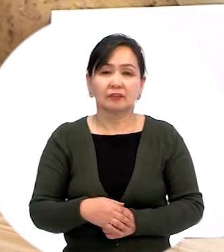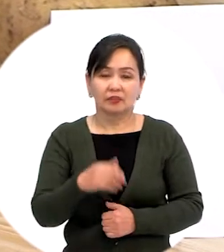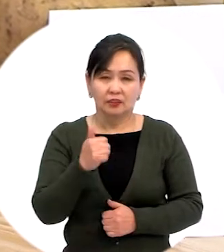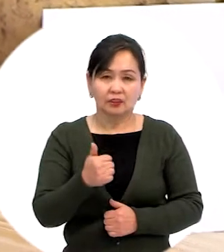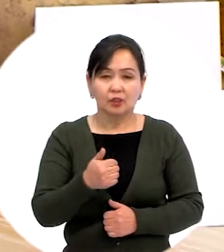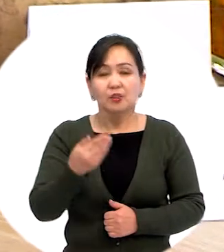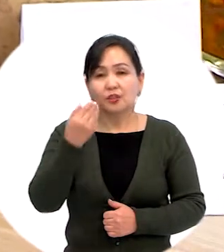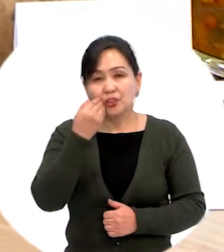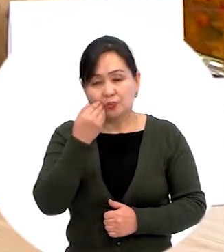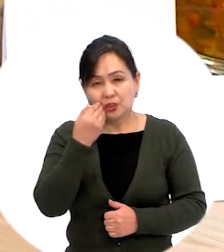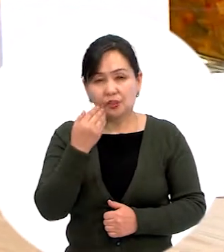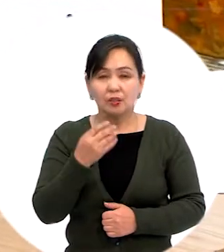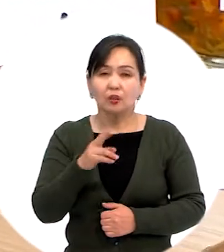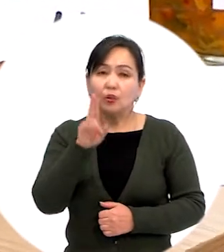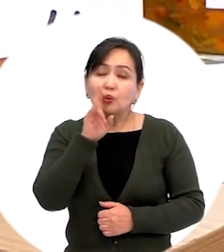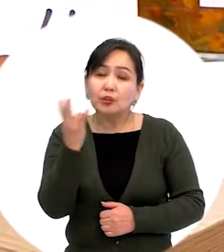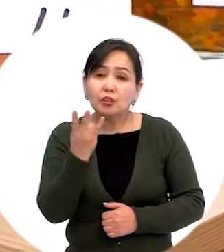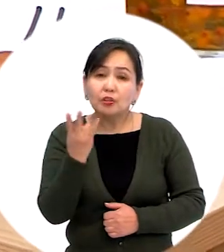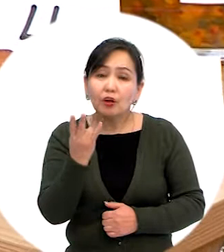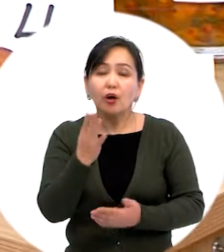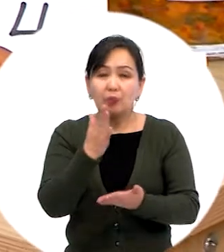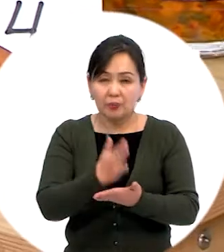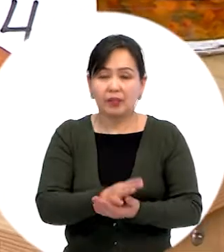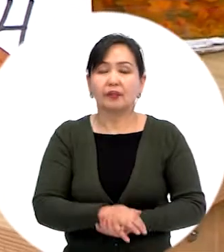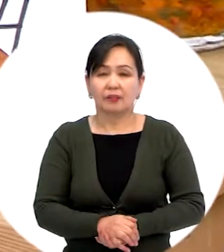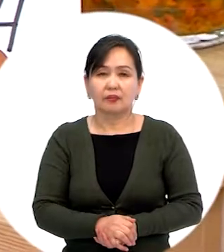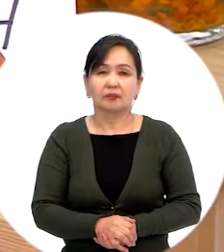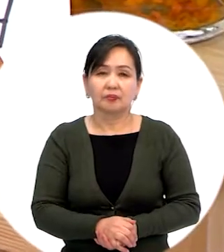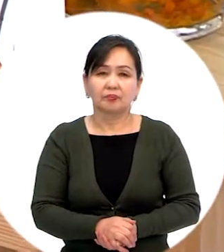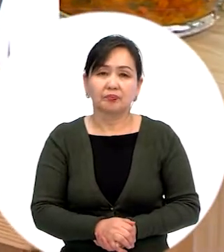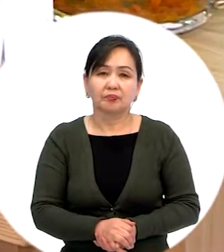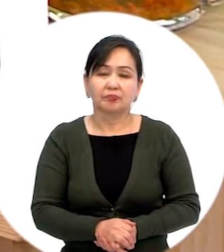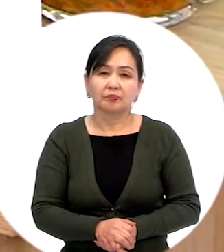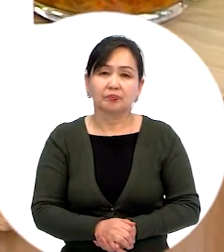За, сайн байна. Жимс болон хүнсний ногоонууд байна.